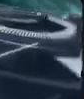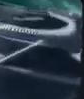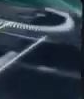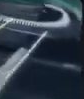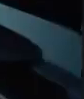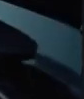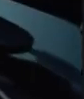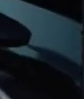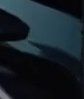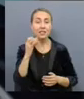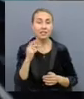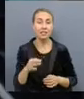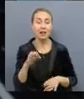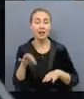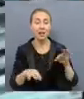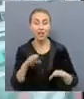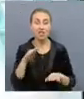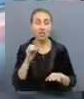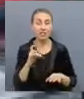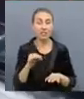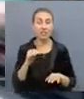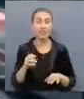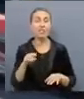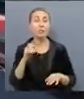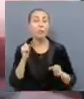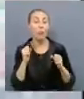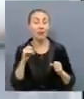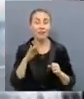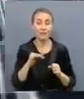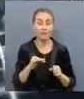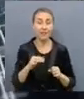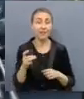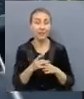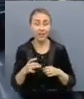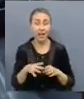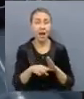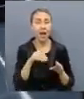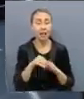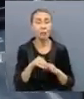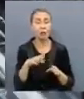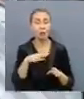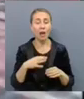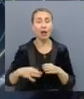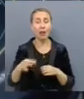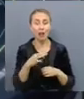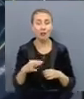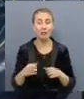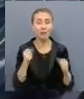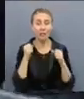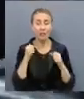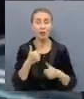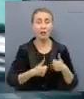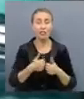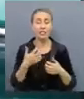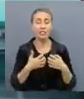В рамках социального проекта «Жастар Спорт Фест», стартовавшего в регионе, проходит отборочный этап областного спортивного конкурса